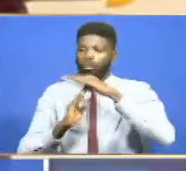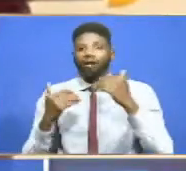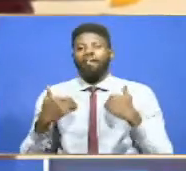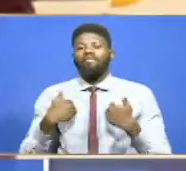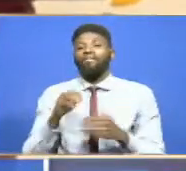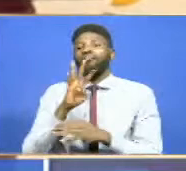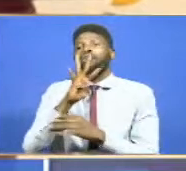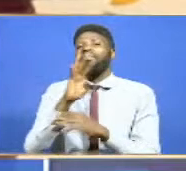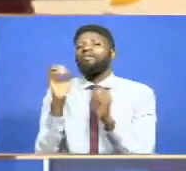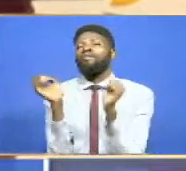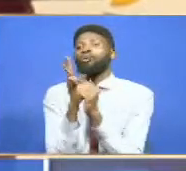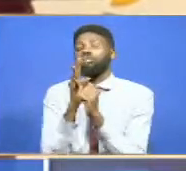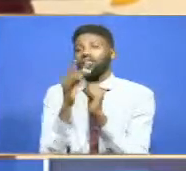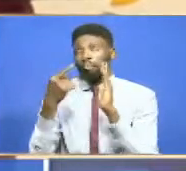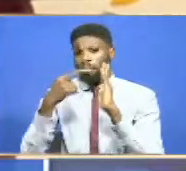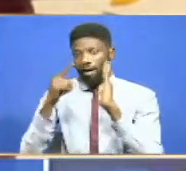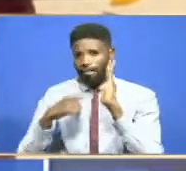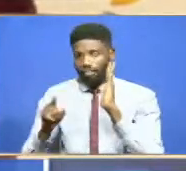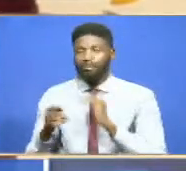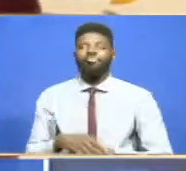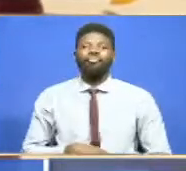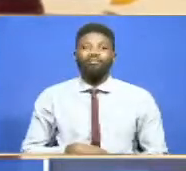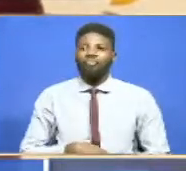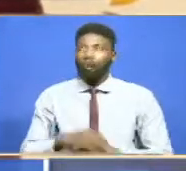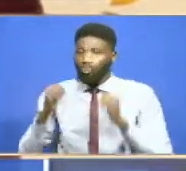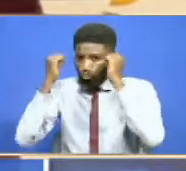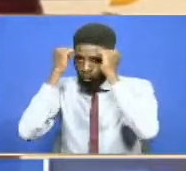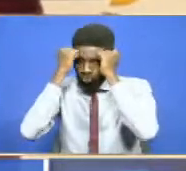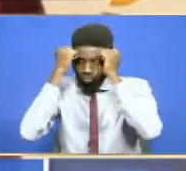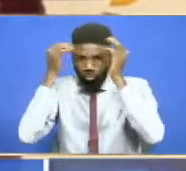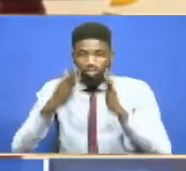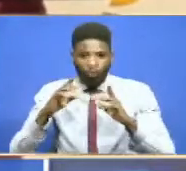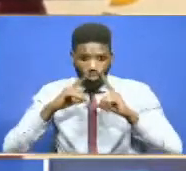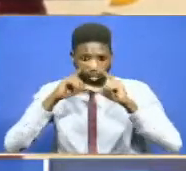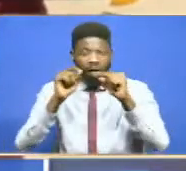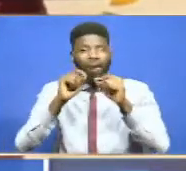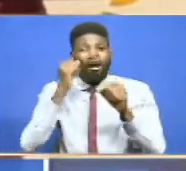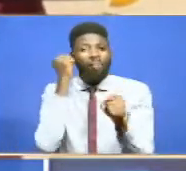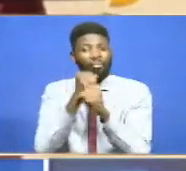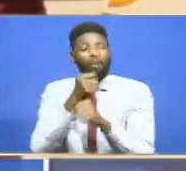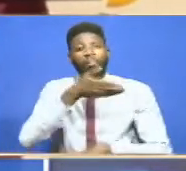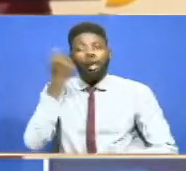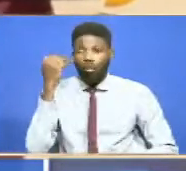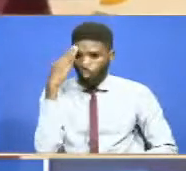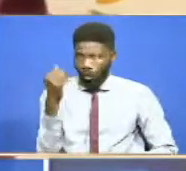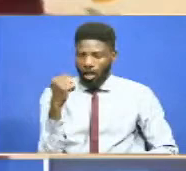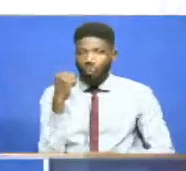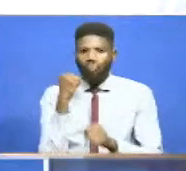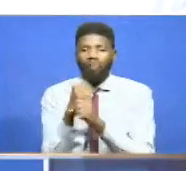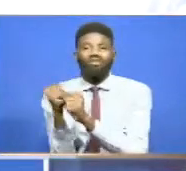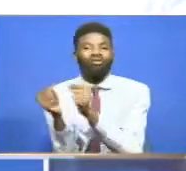414. Watahiniwa hao wanasema matokeo hayo mema yalitokana na ushirikiano mwema.